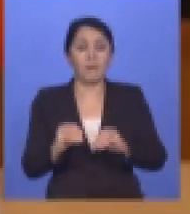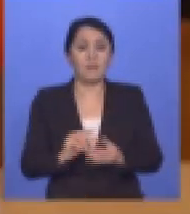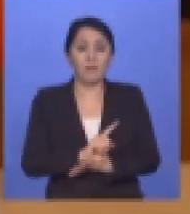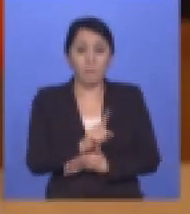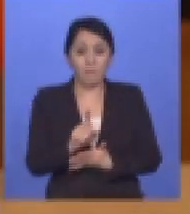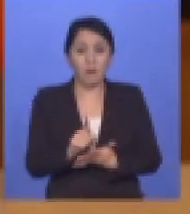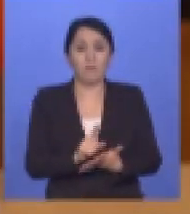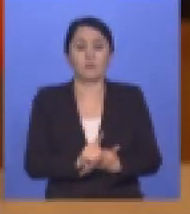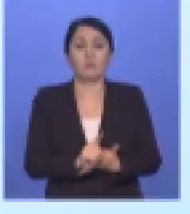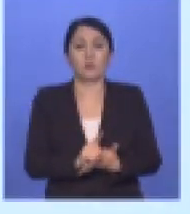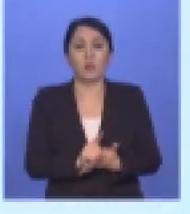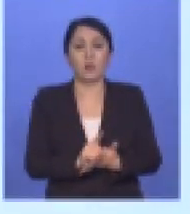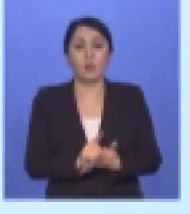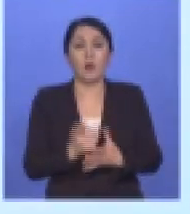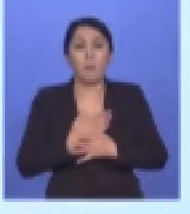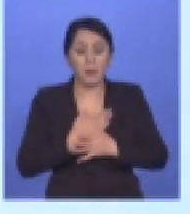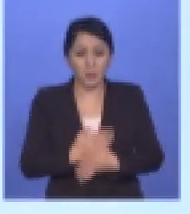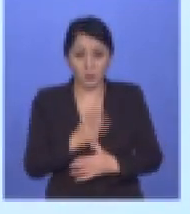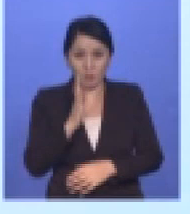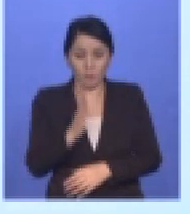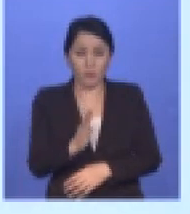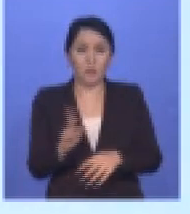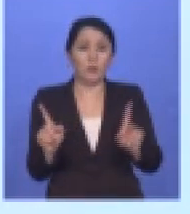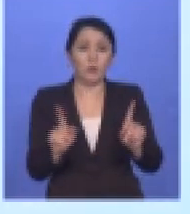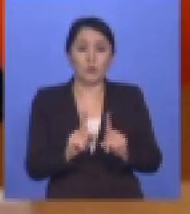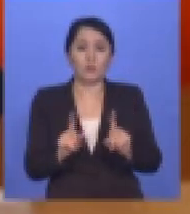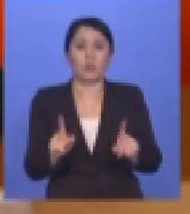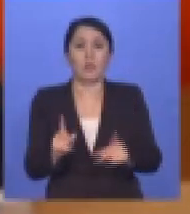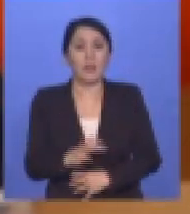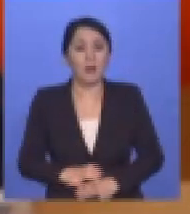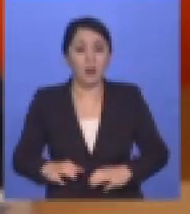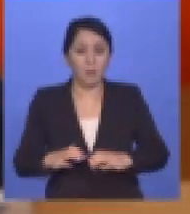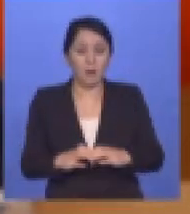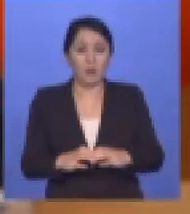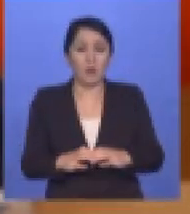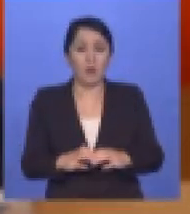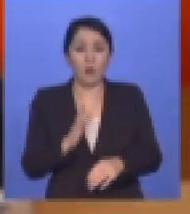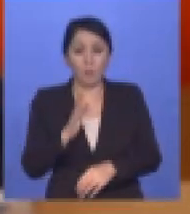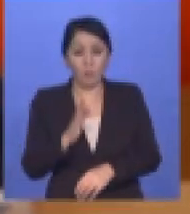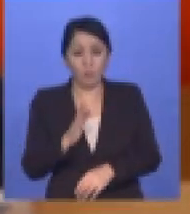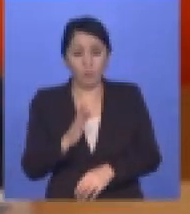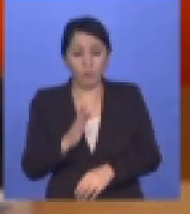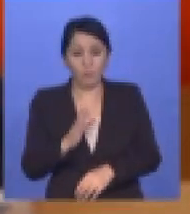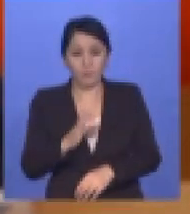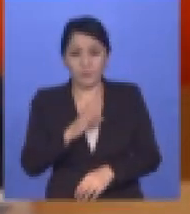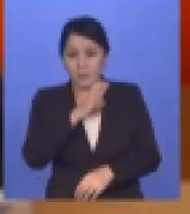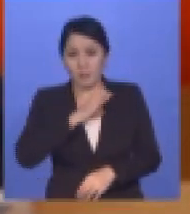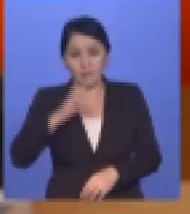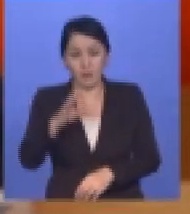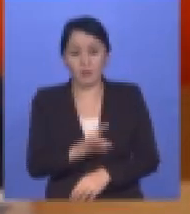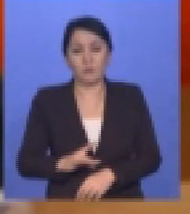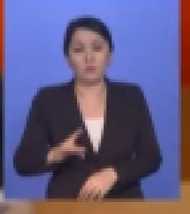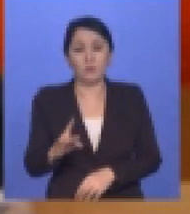вы от нас найдёте только поддержку то что эта компания заходит именно в Северный регион